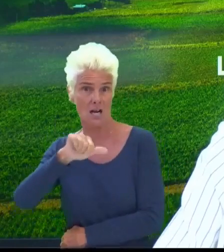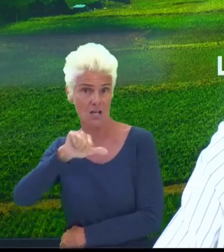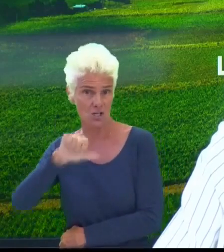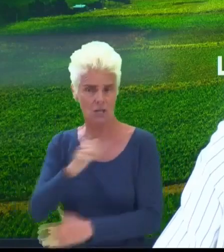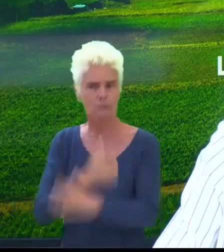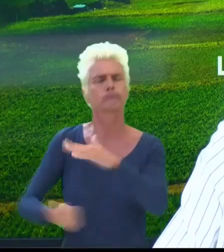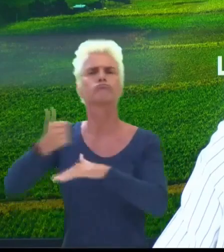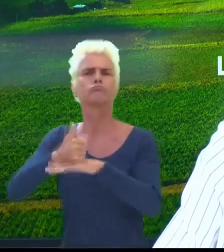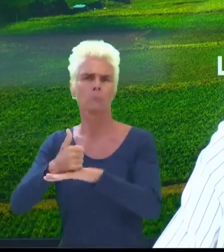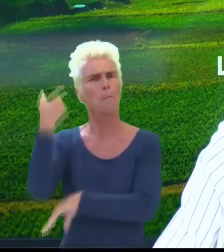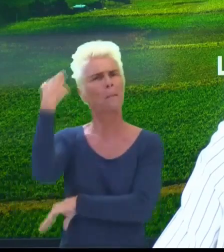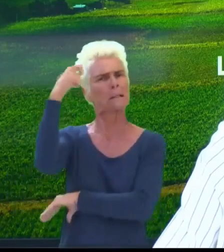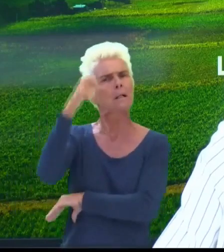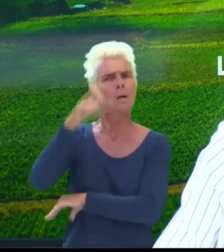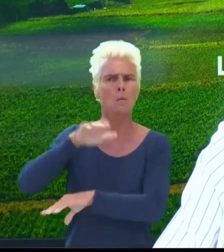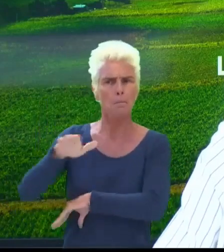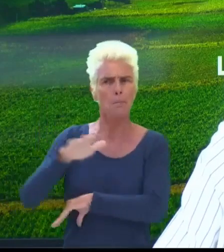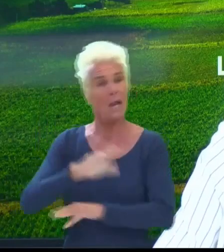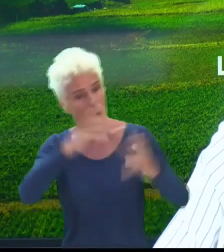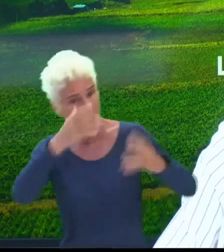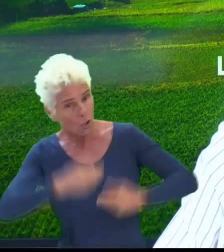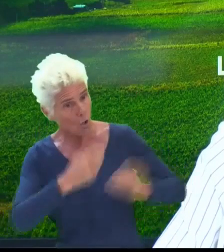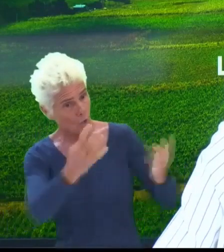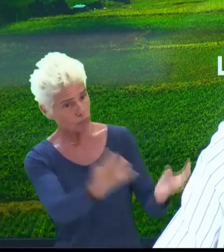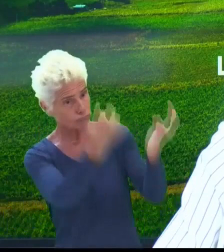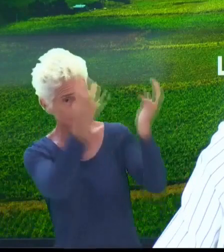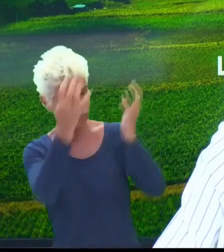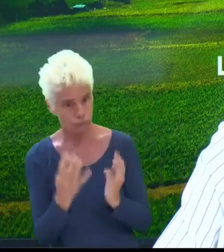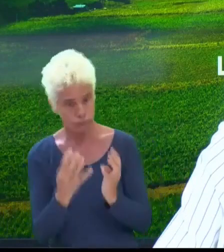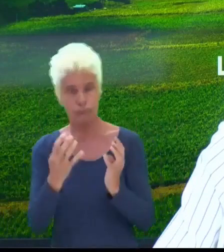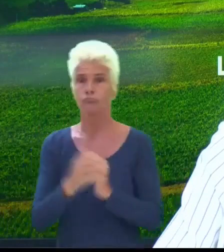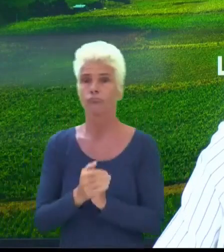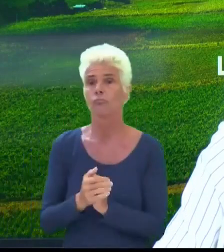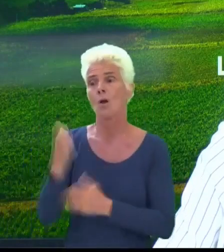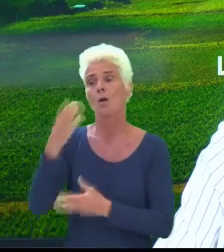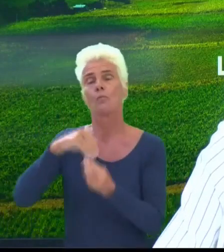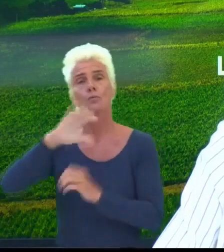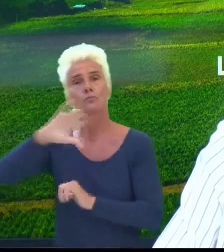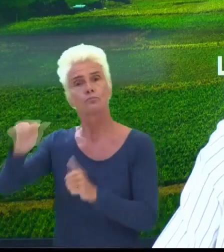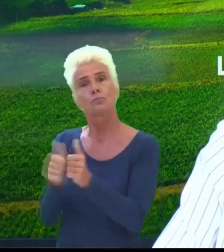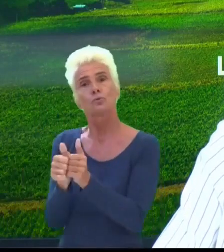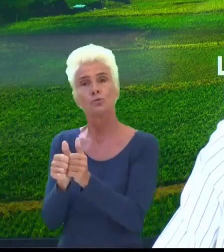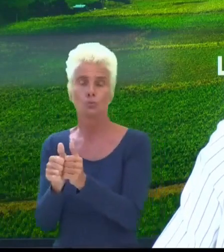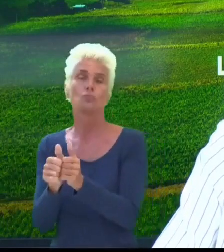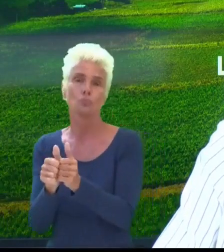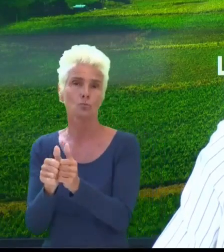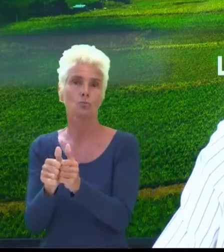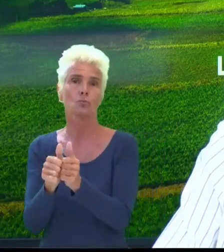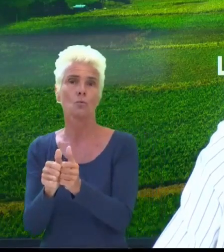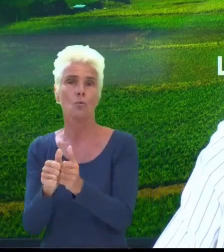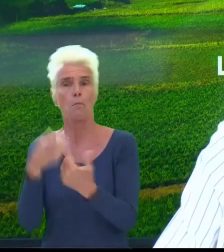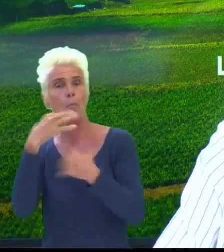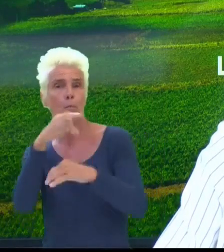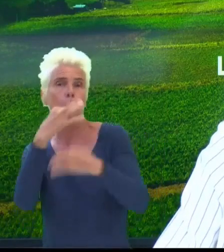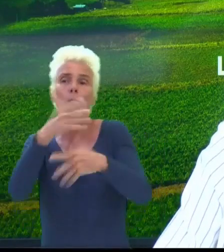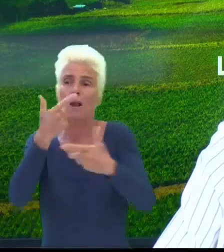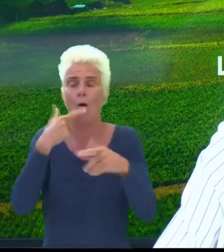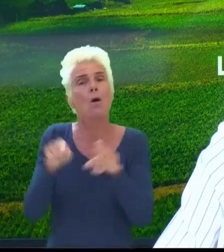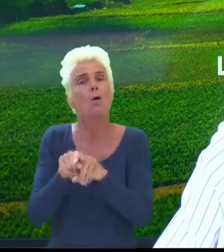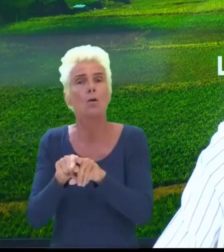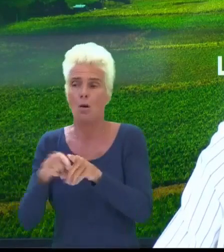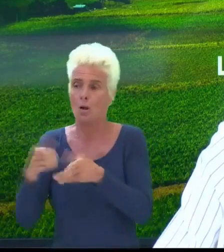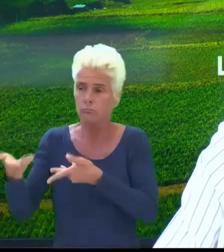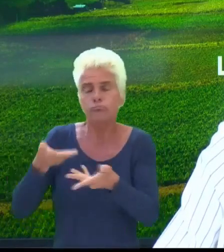francisque a reçu le collectif et son porte-parole ludovi tolassi pour échanger sur les différentes